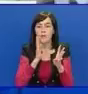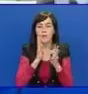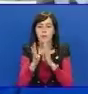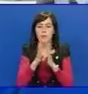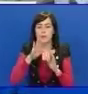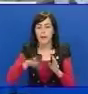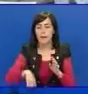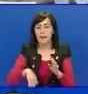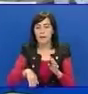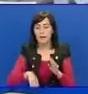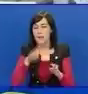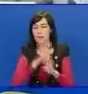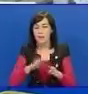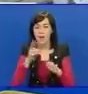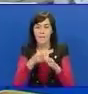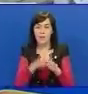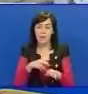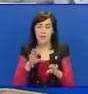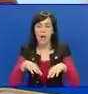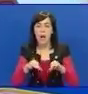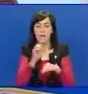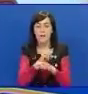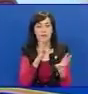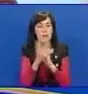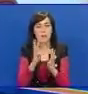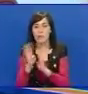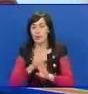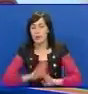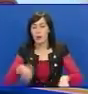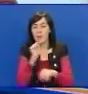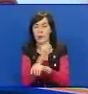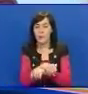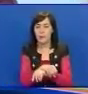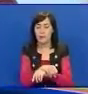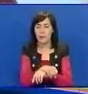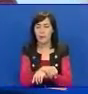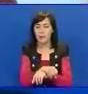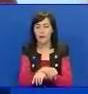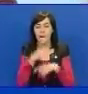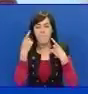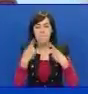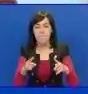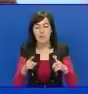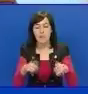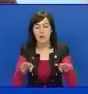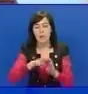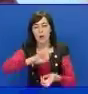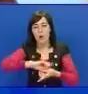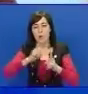кері әсерін тигізуде. Автокөліктердің ретсіз автобекеттерін басқа аумақтарға